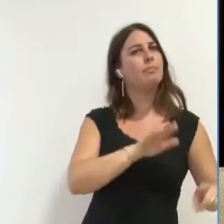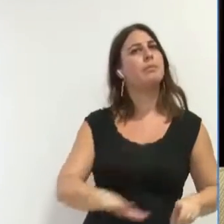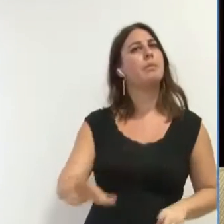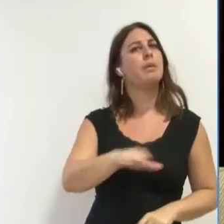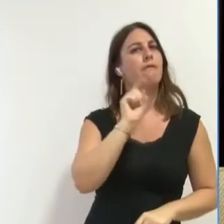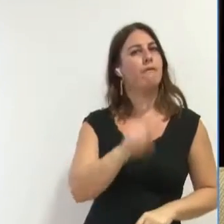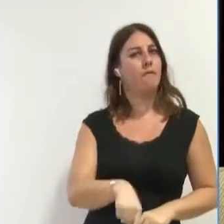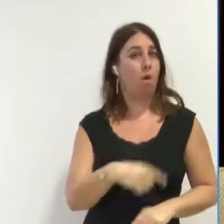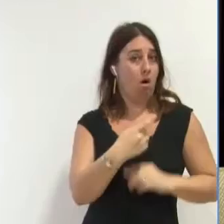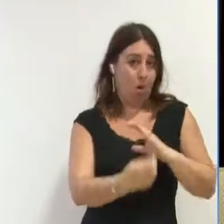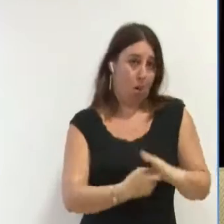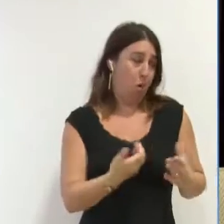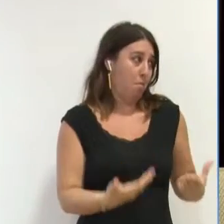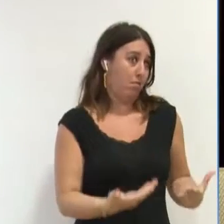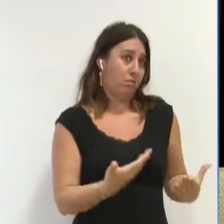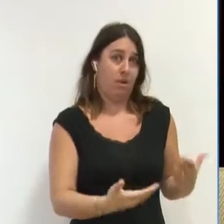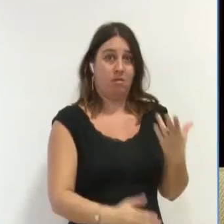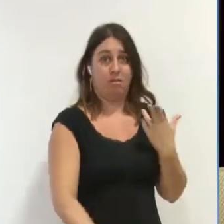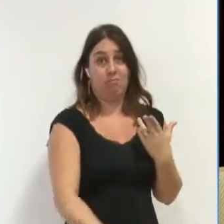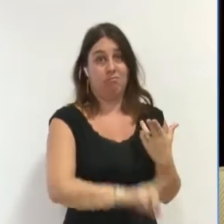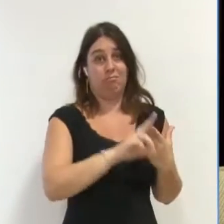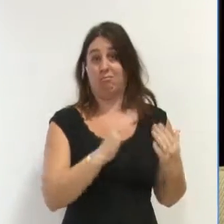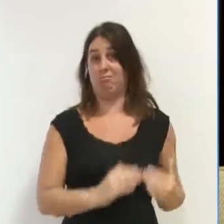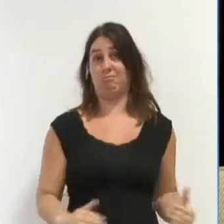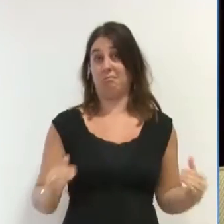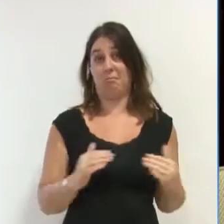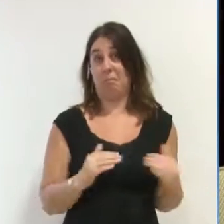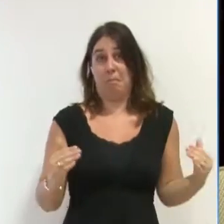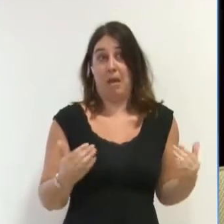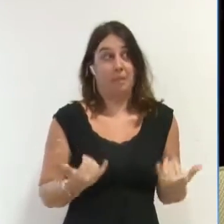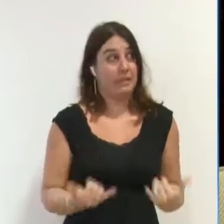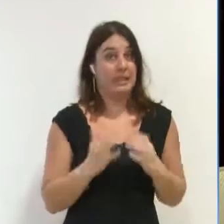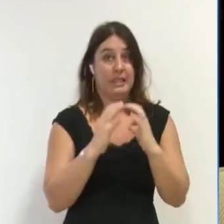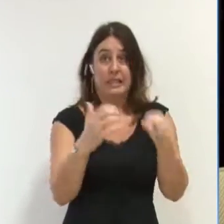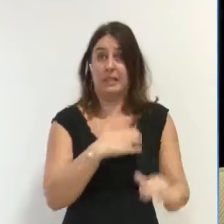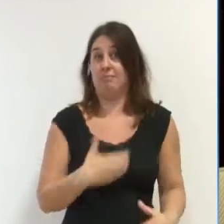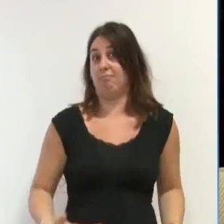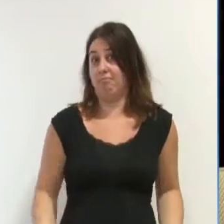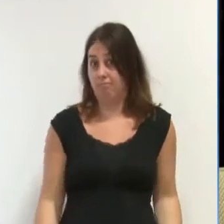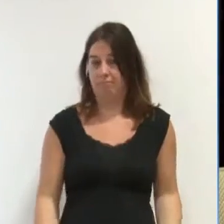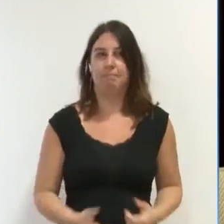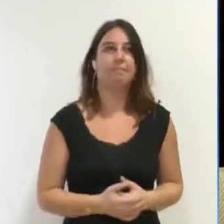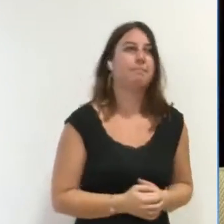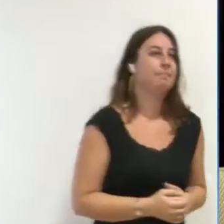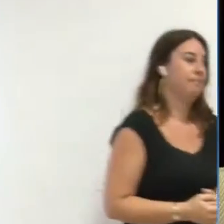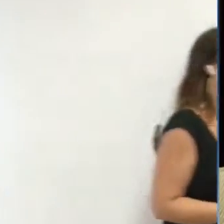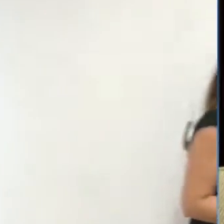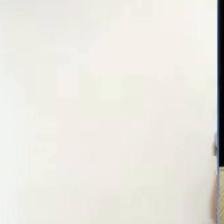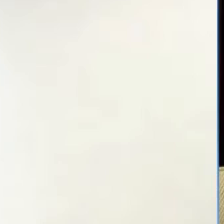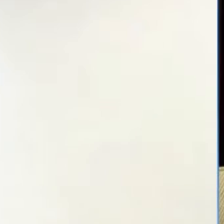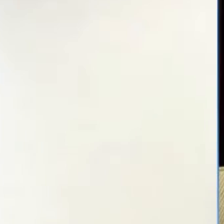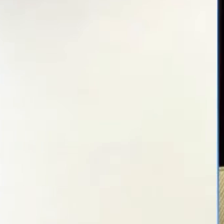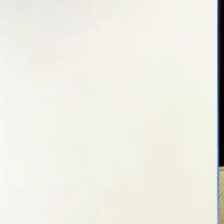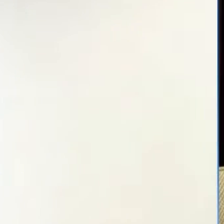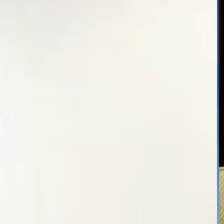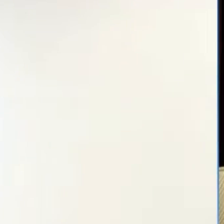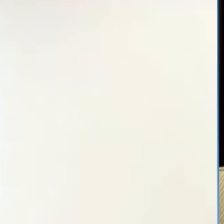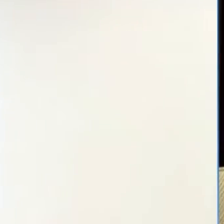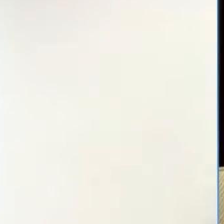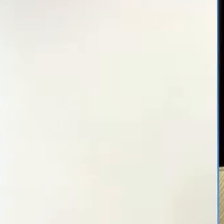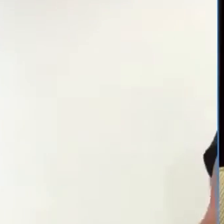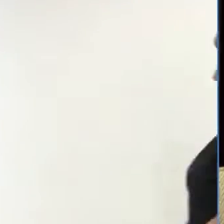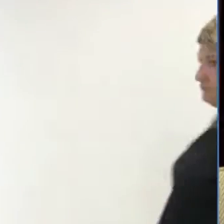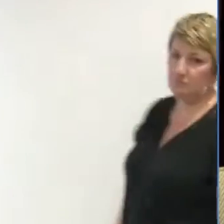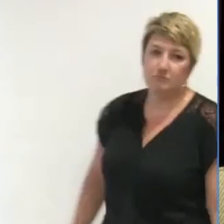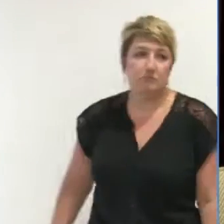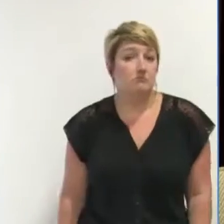comme vous le faites à nouveau aujourd'hui dans cette instance, avant de plaider pour un débat